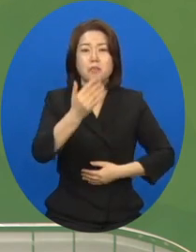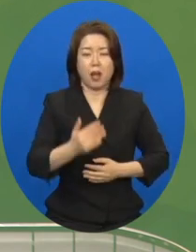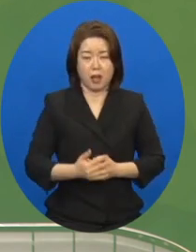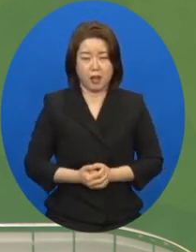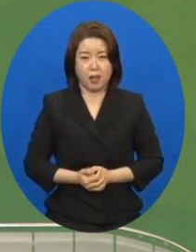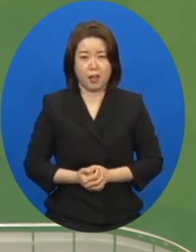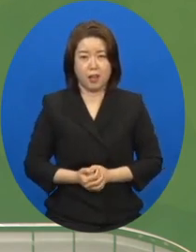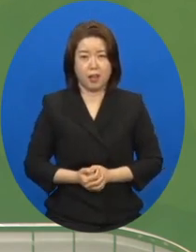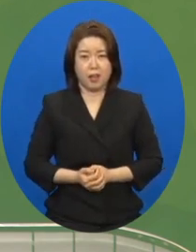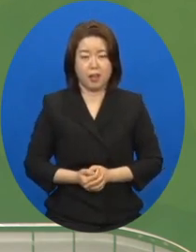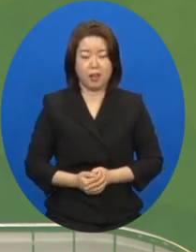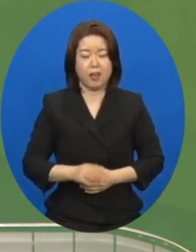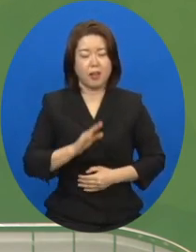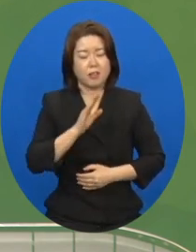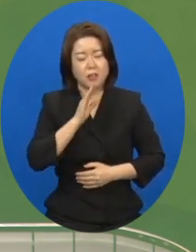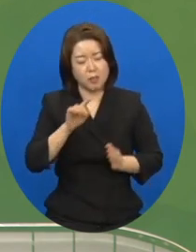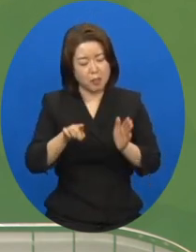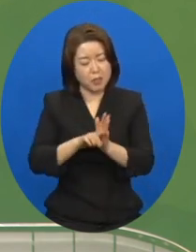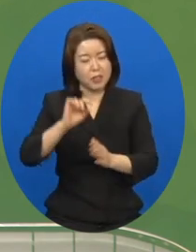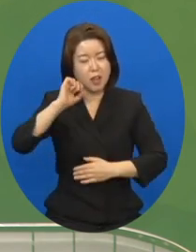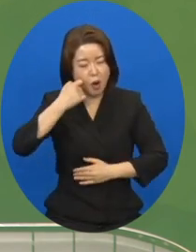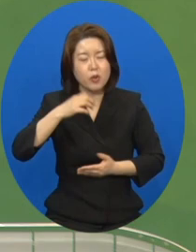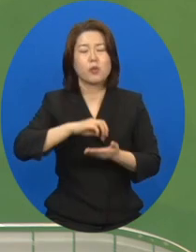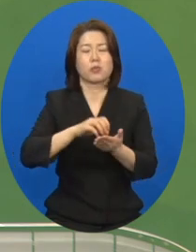정말 안 믿기가 어려울 정도예요.